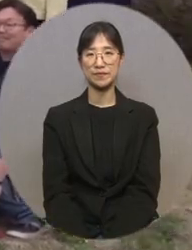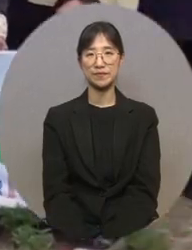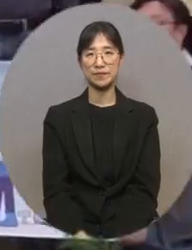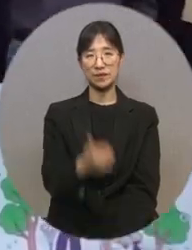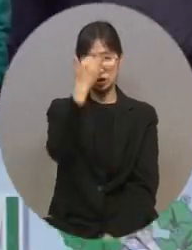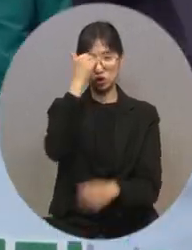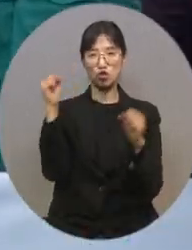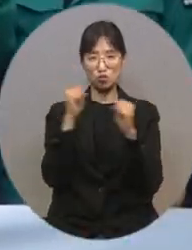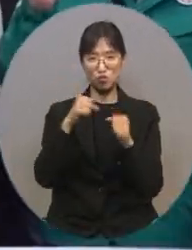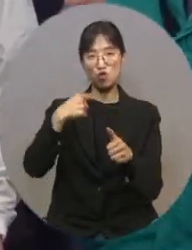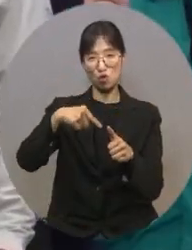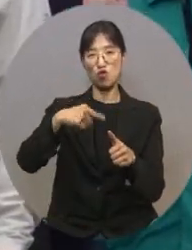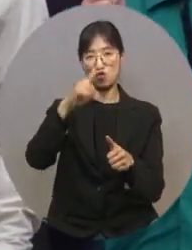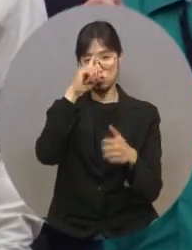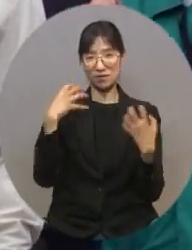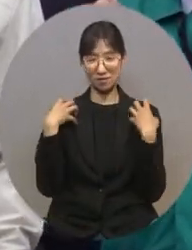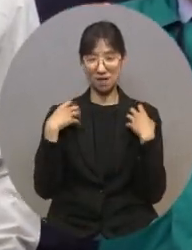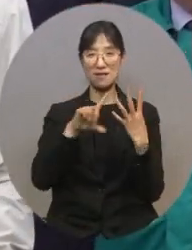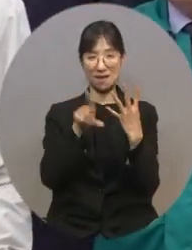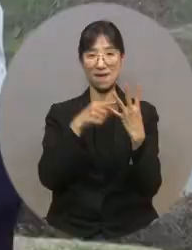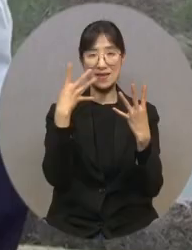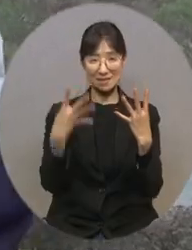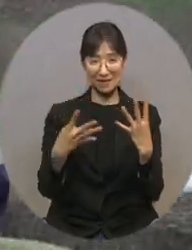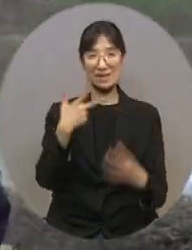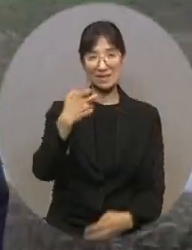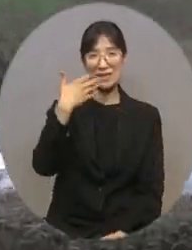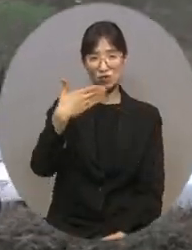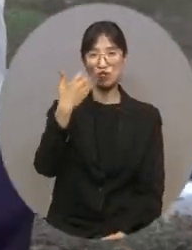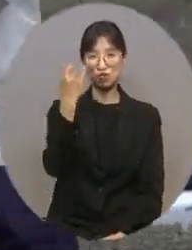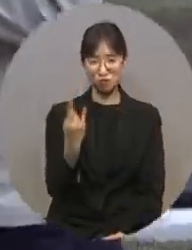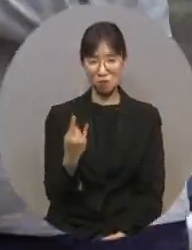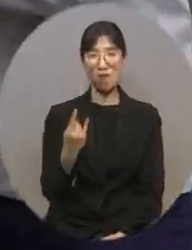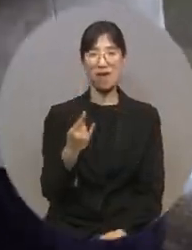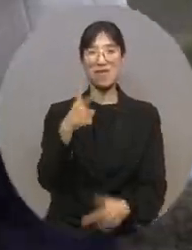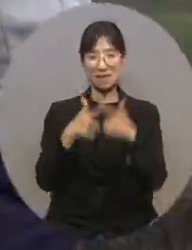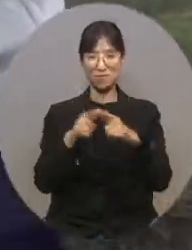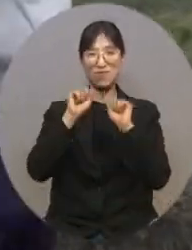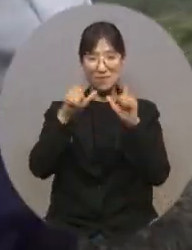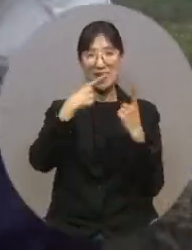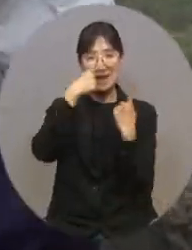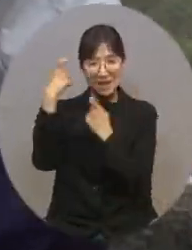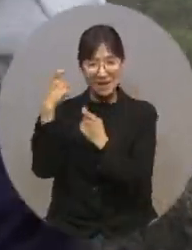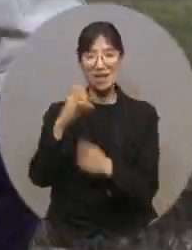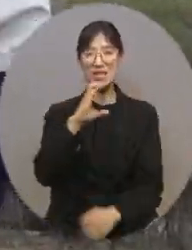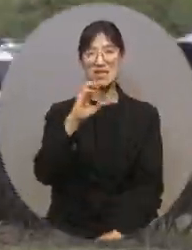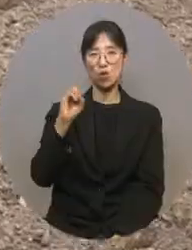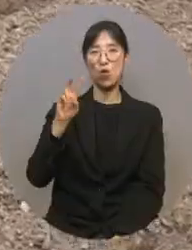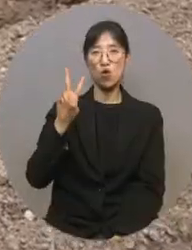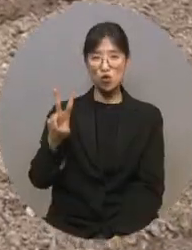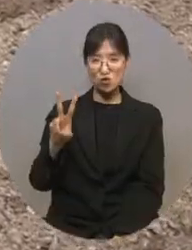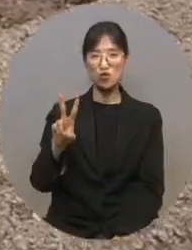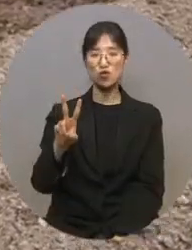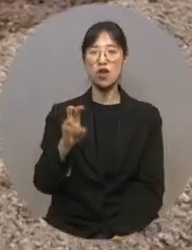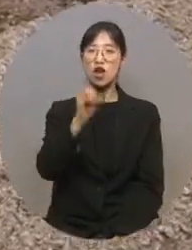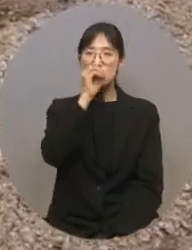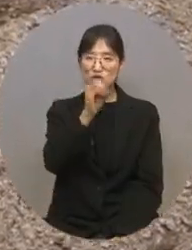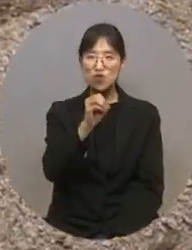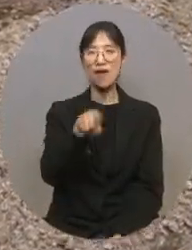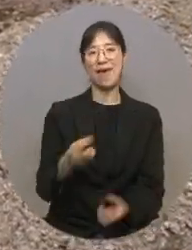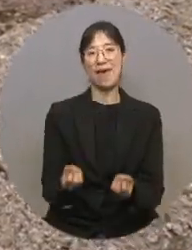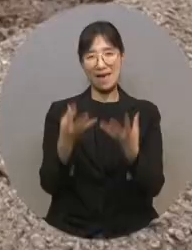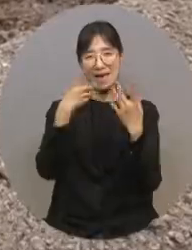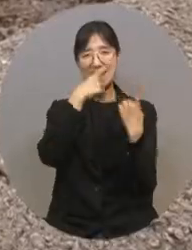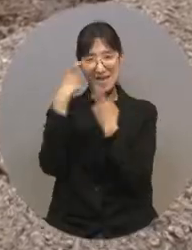충청북도 교육청이 4일 제79회 식목일을 기념해 탄소 중립을 실천하는 식목 행사를